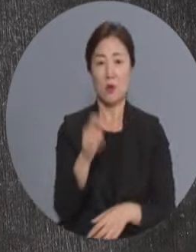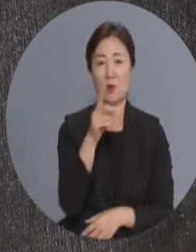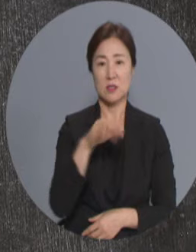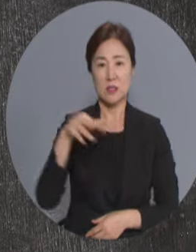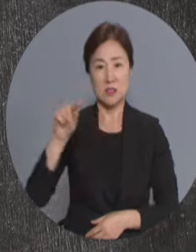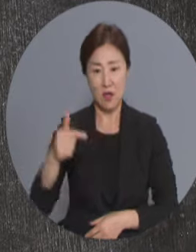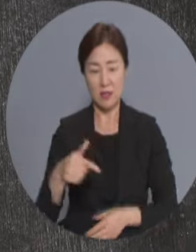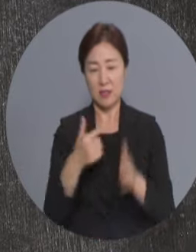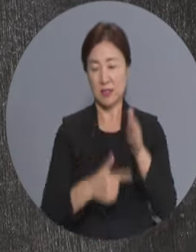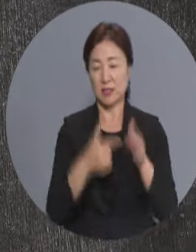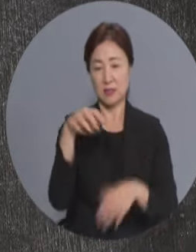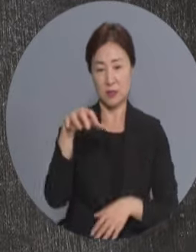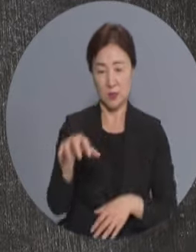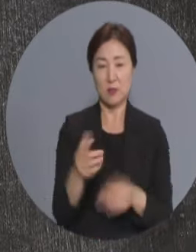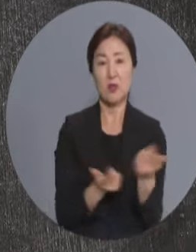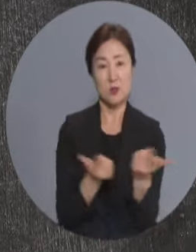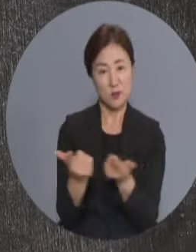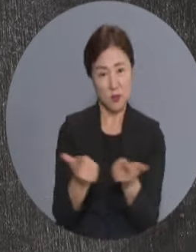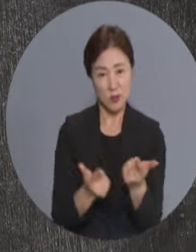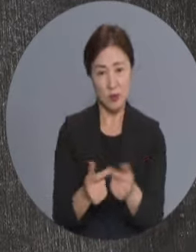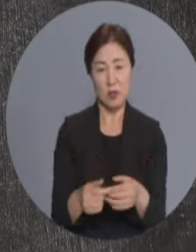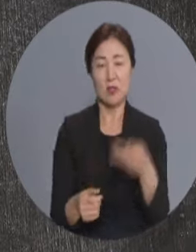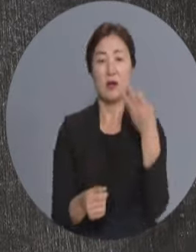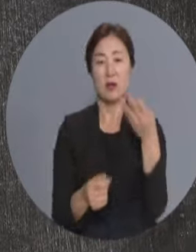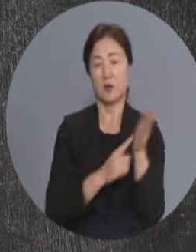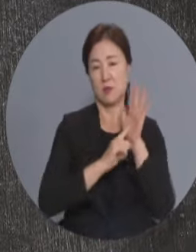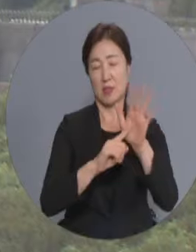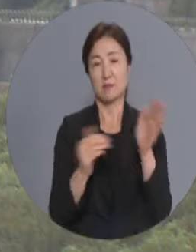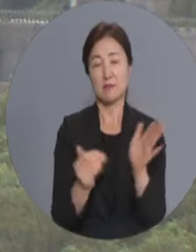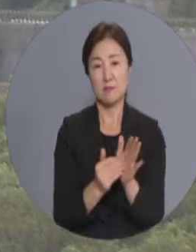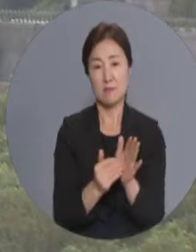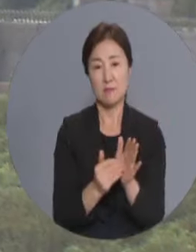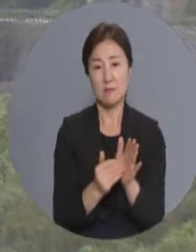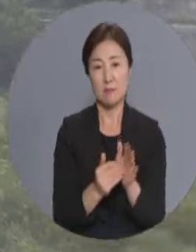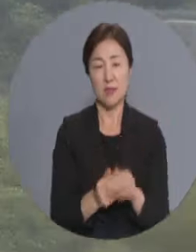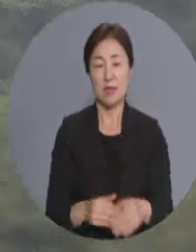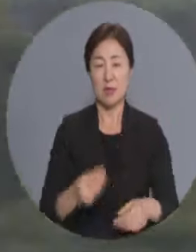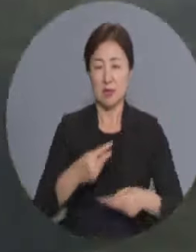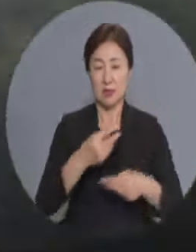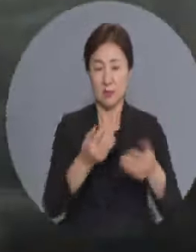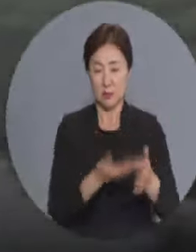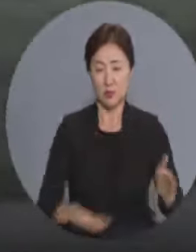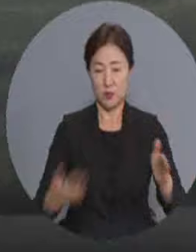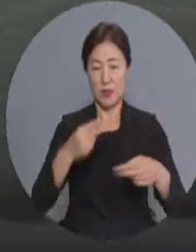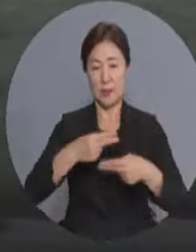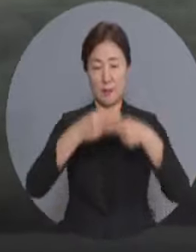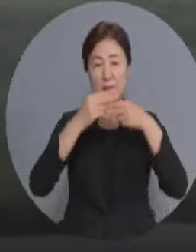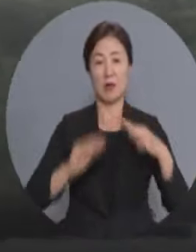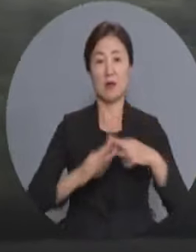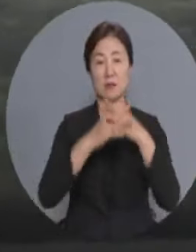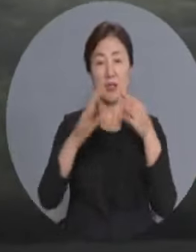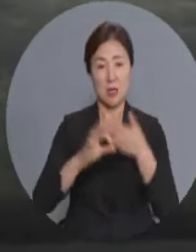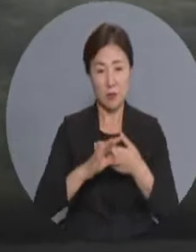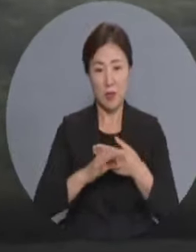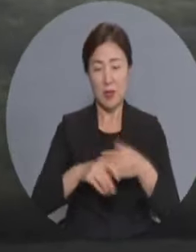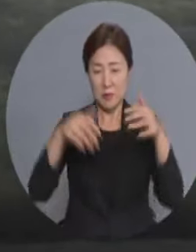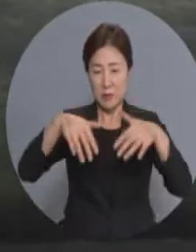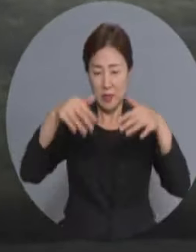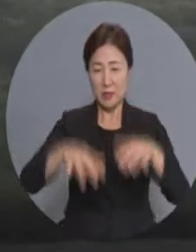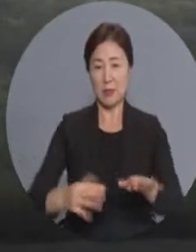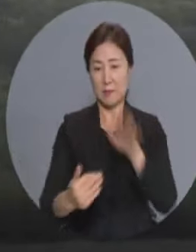등 기후 대응댐 후보지 14곳을 발표했습니다. 댐이 건설되면 홍수 방어 능력을 확보하게